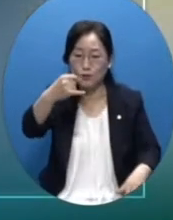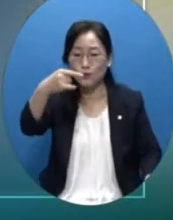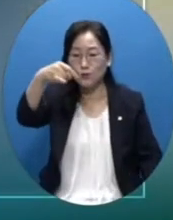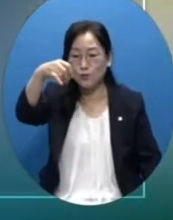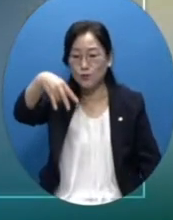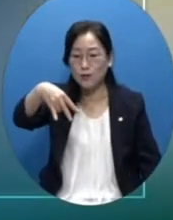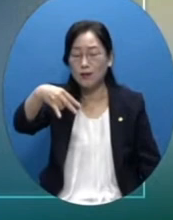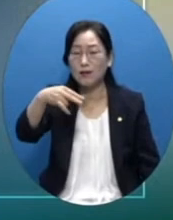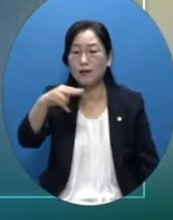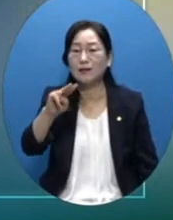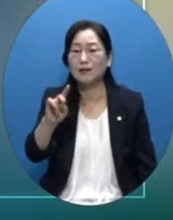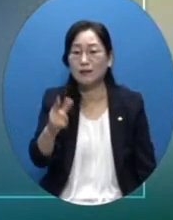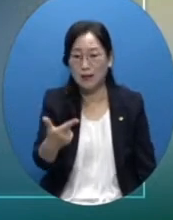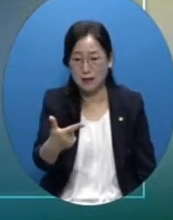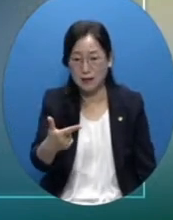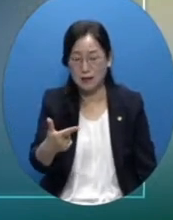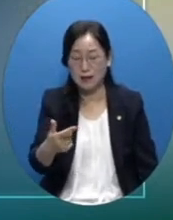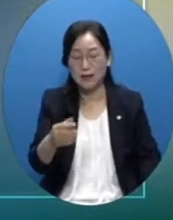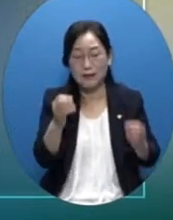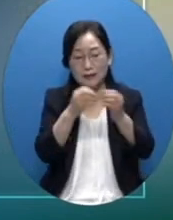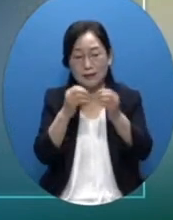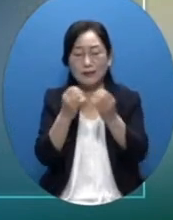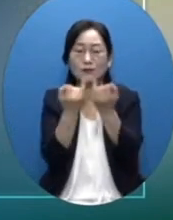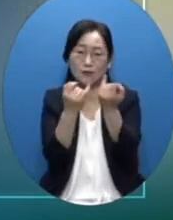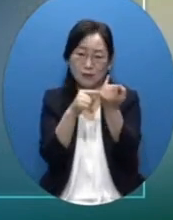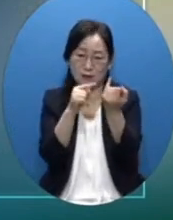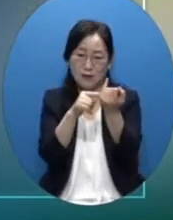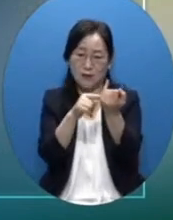리나 센 들이 있습니다